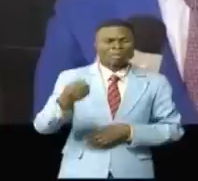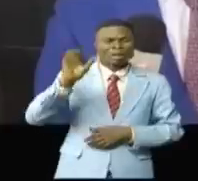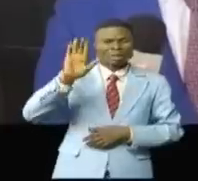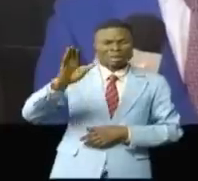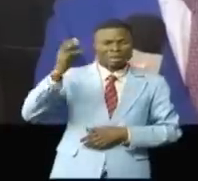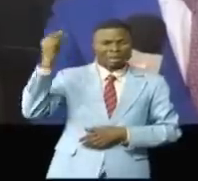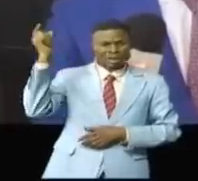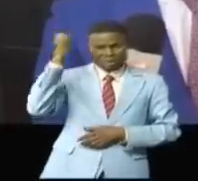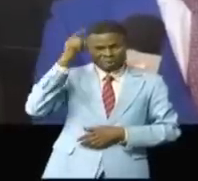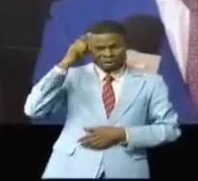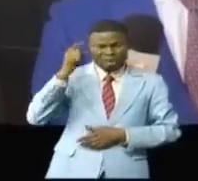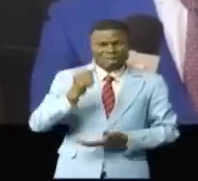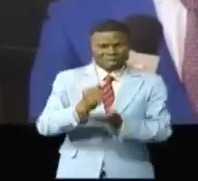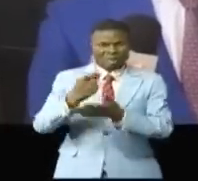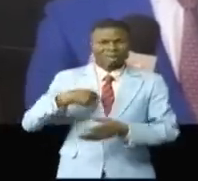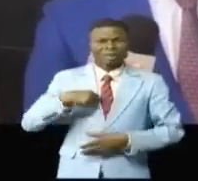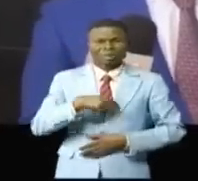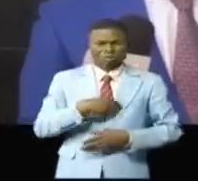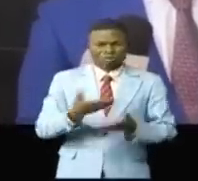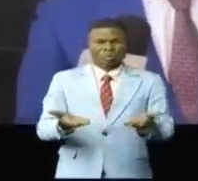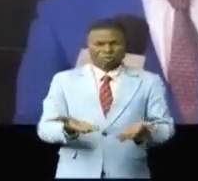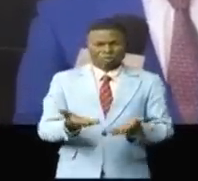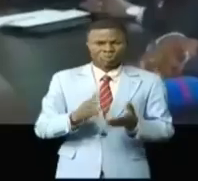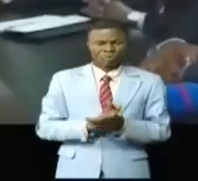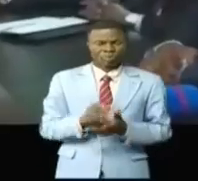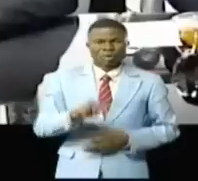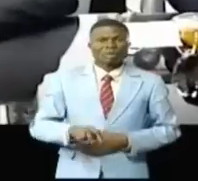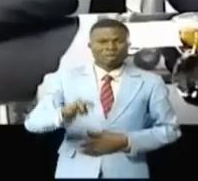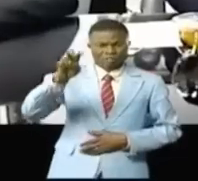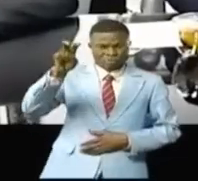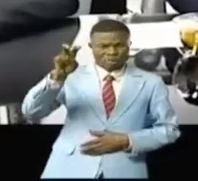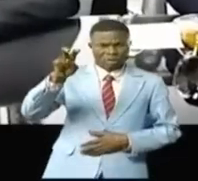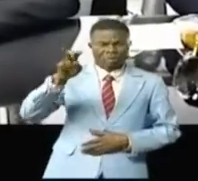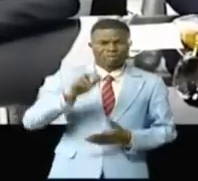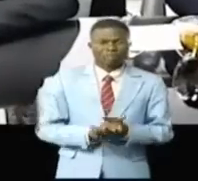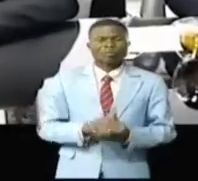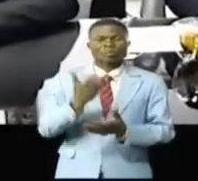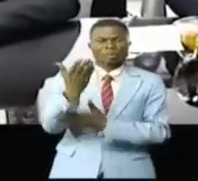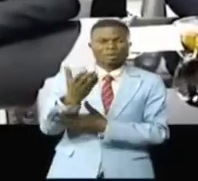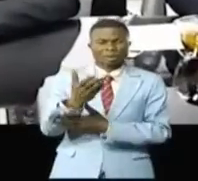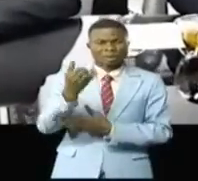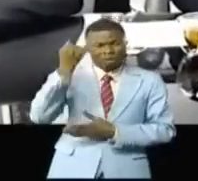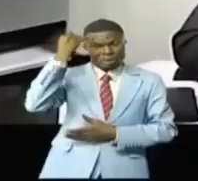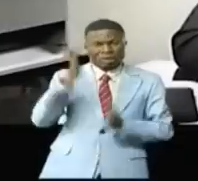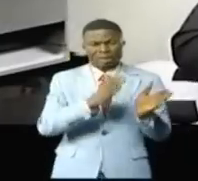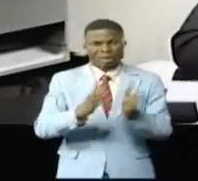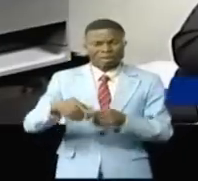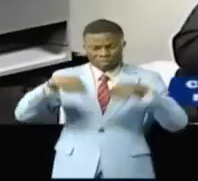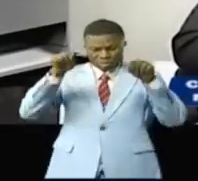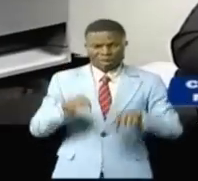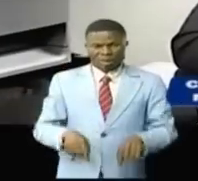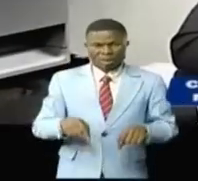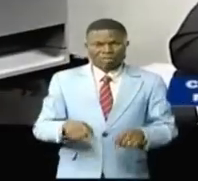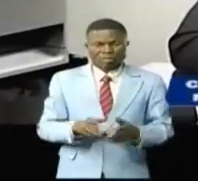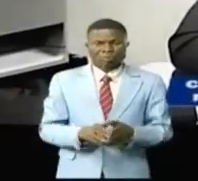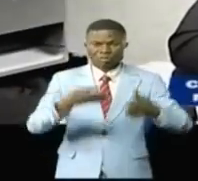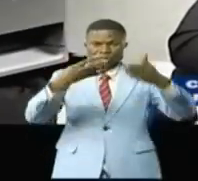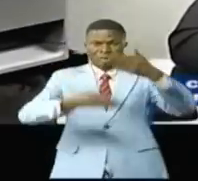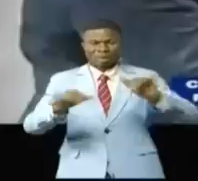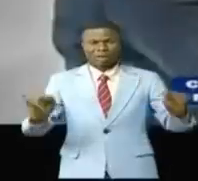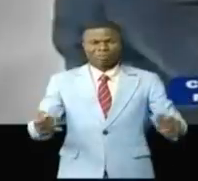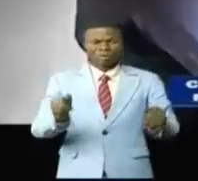Ce qui nous a permis ici de faire un déplacement. Pour rappel, initialement prévu cette année, le 9e jeu